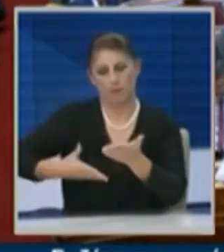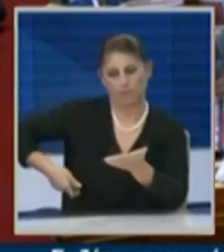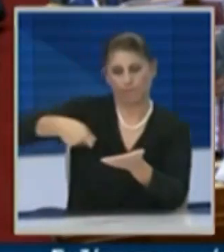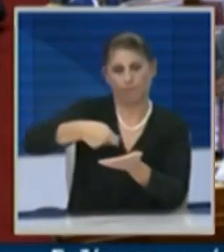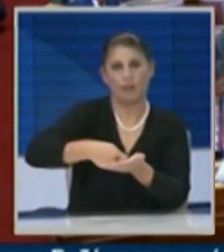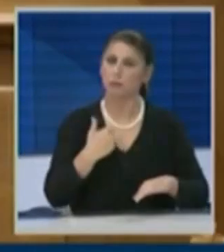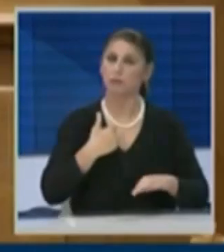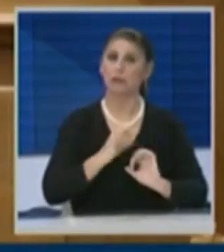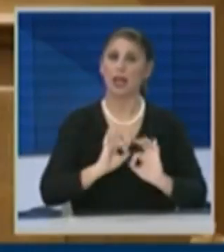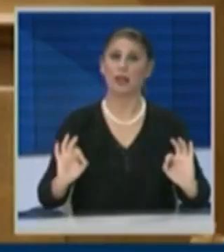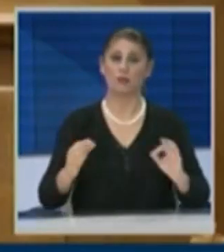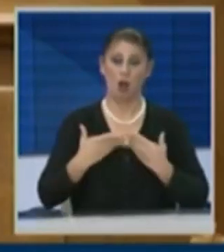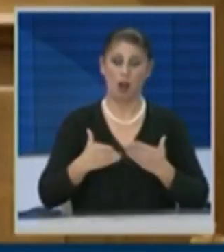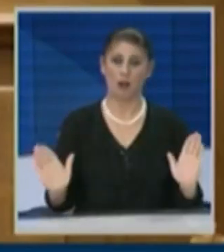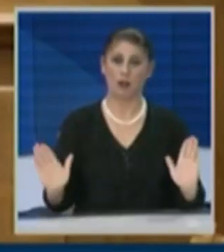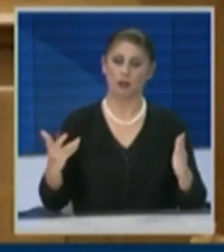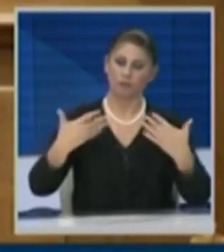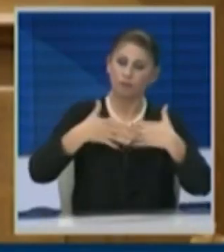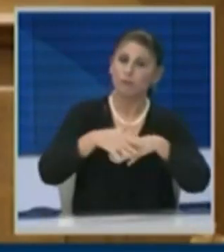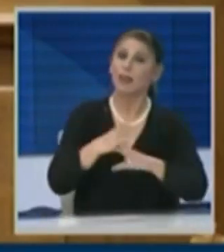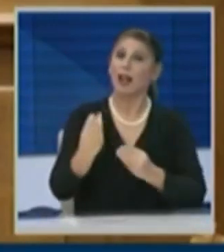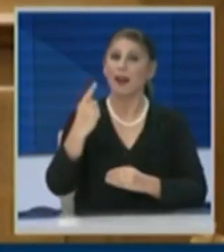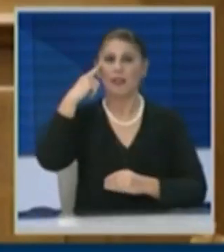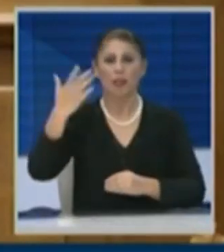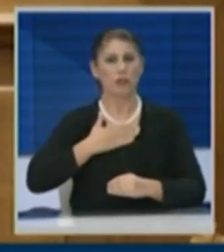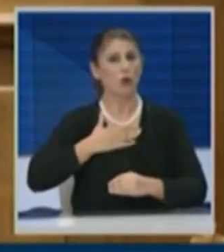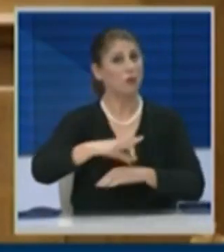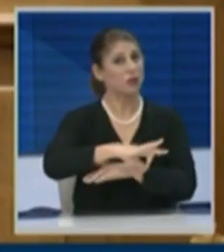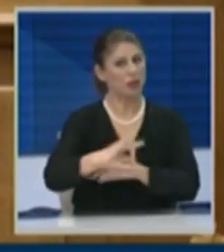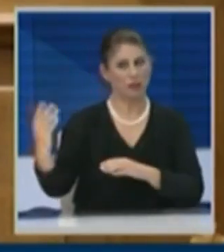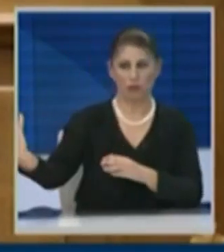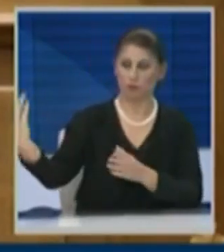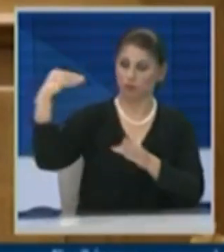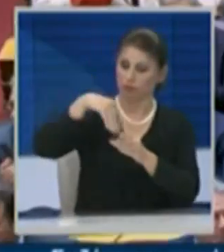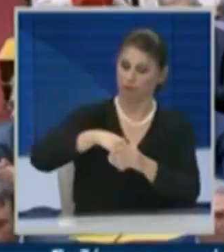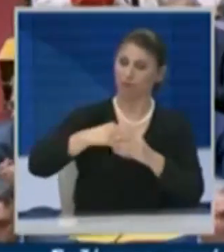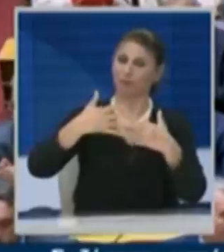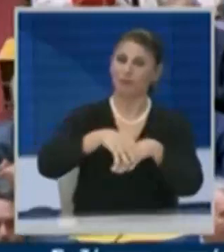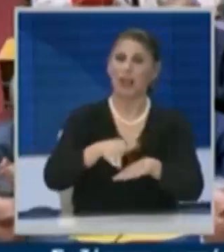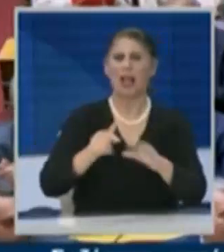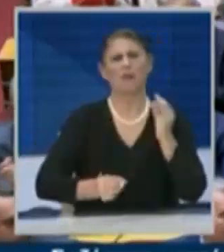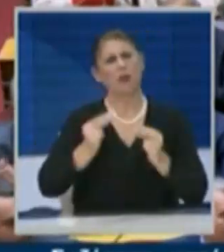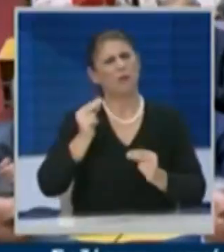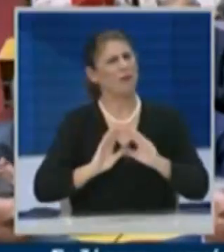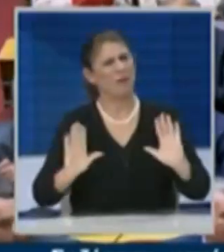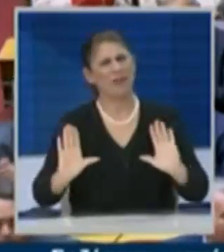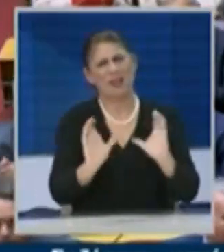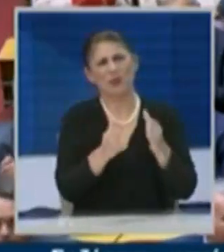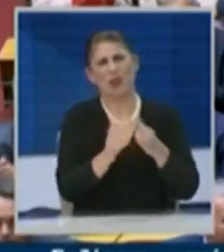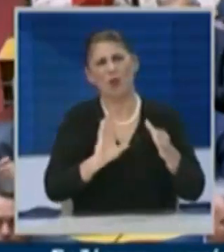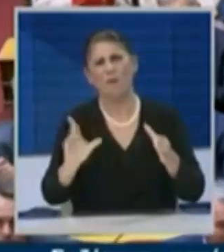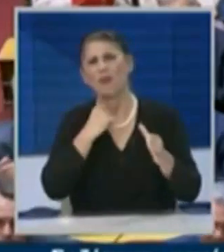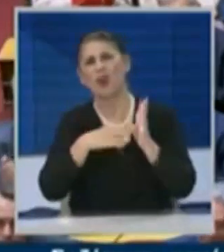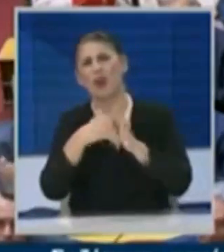να ενσωματώσω οποιαδήποτε καλή ιδέα στο δικό μας σχέδιο. Κάποτε θα πρέπει να το καταλάβετε. Αυτό το πρόβλημα δεν έχει ούτε κόμμα